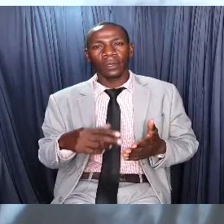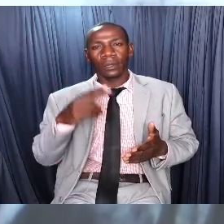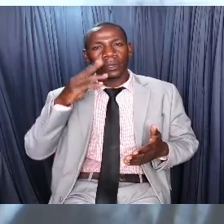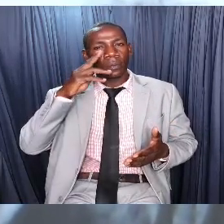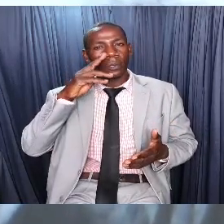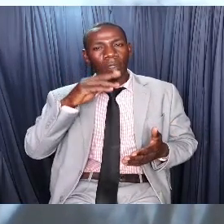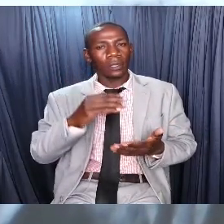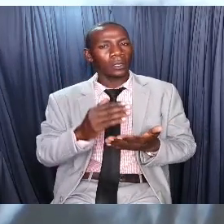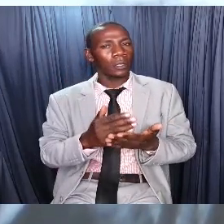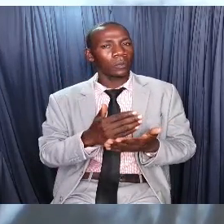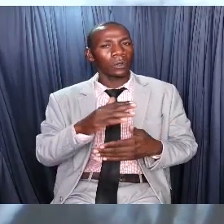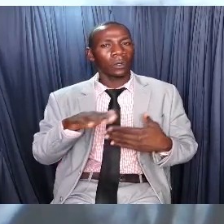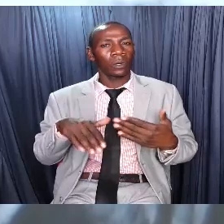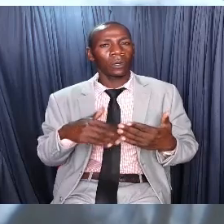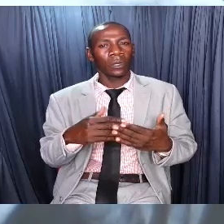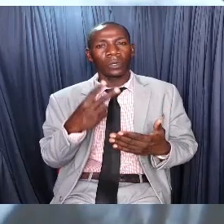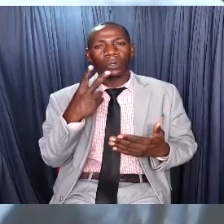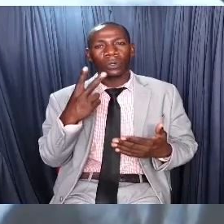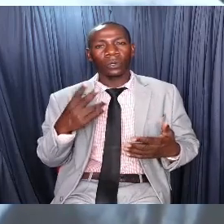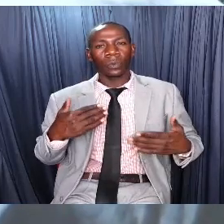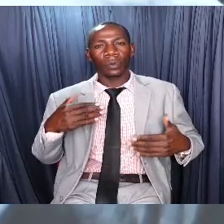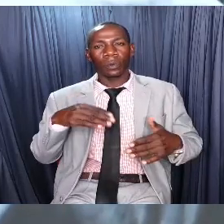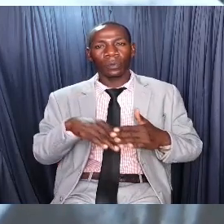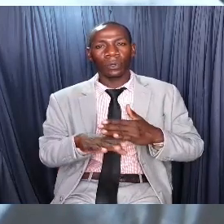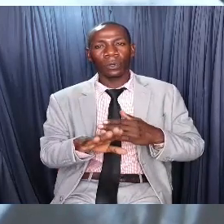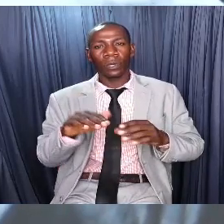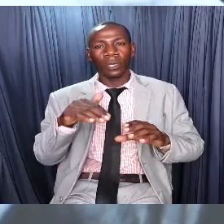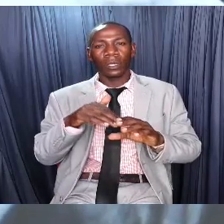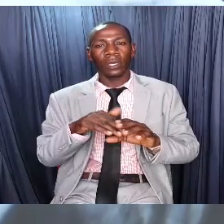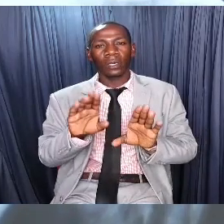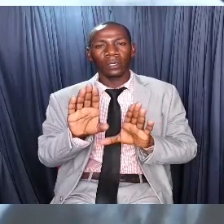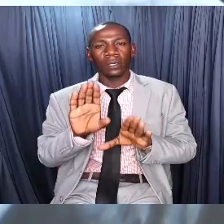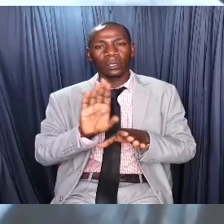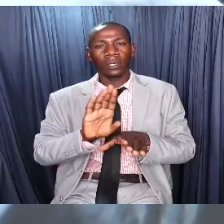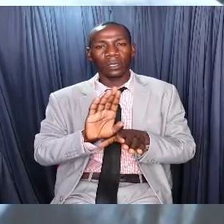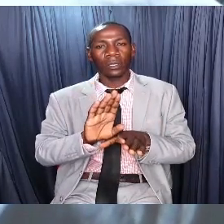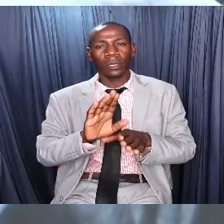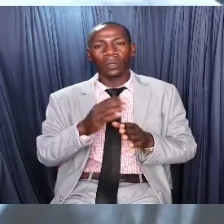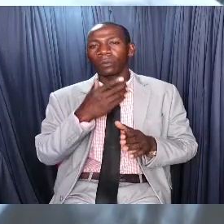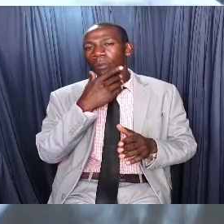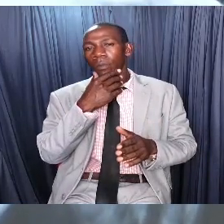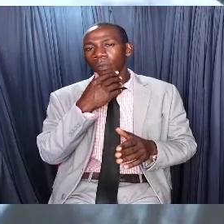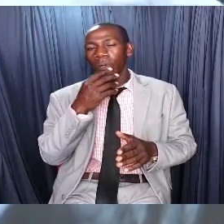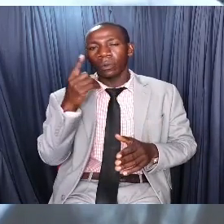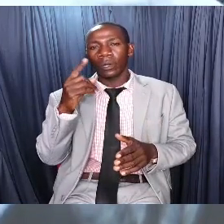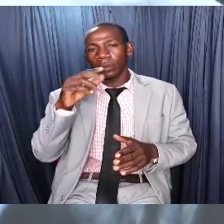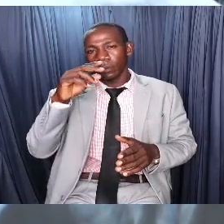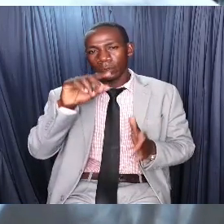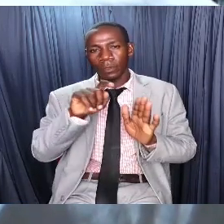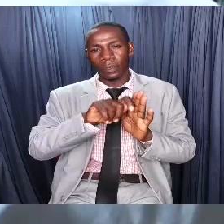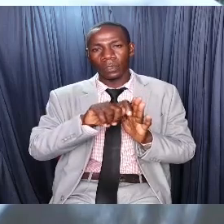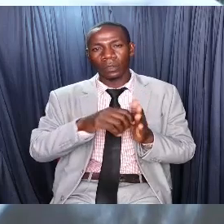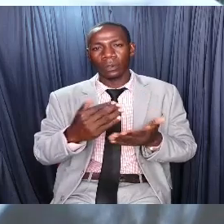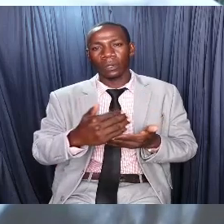Wakiwadharau wengine wote. Watu wawili walipanda kwenda hekaluni kusali. Mmoja Farisayo, wa pili mtoza